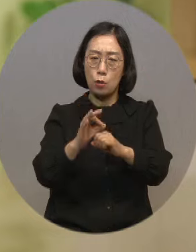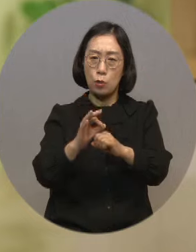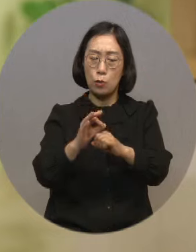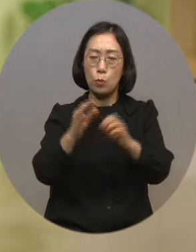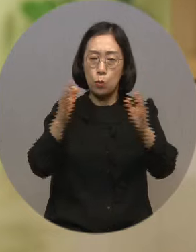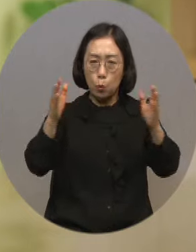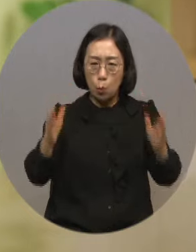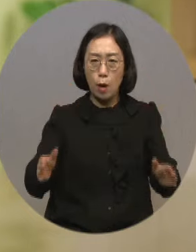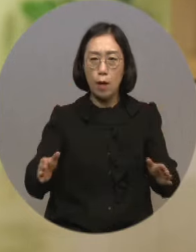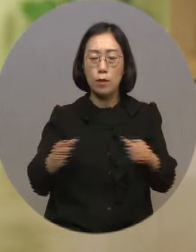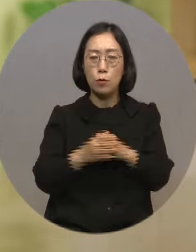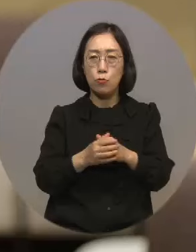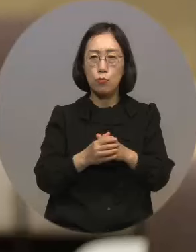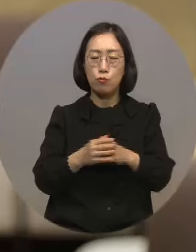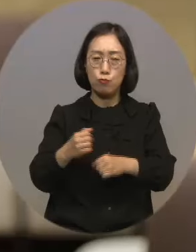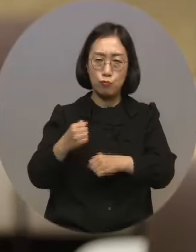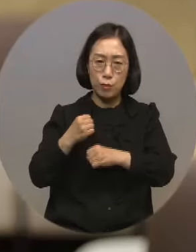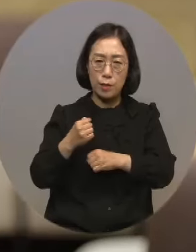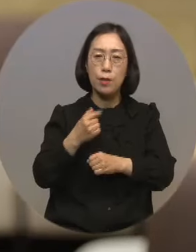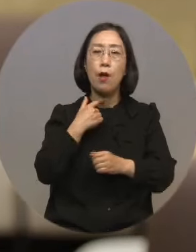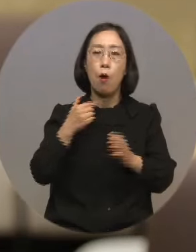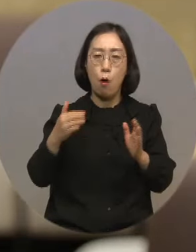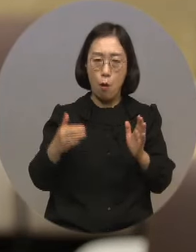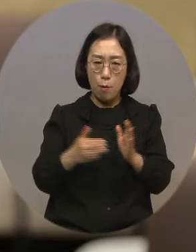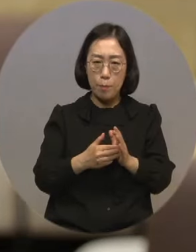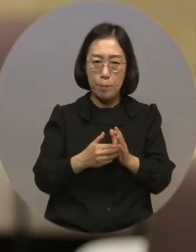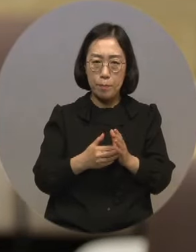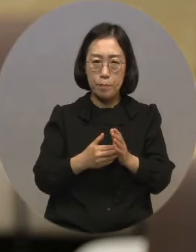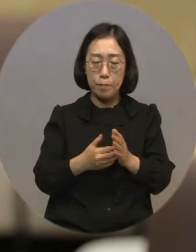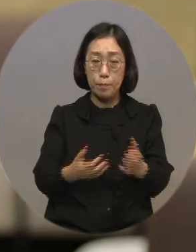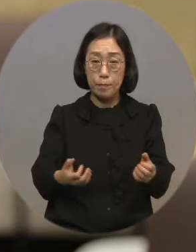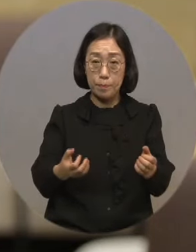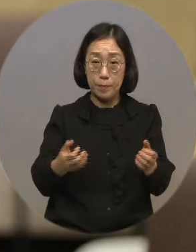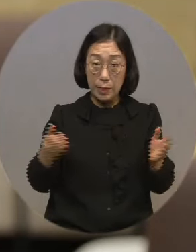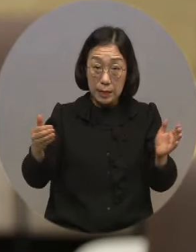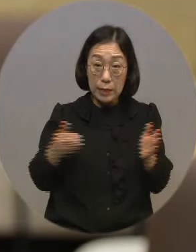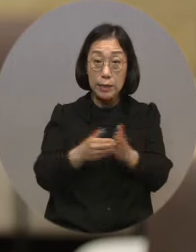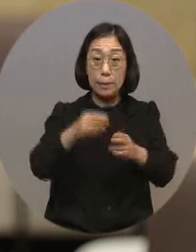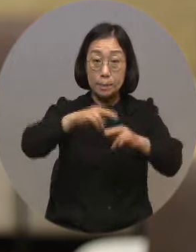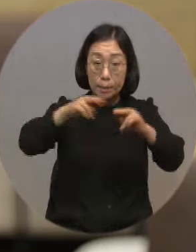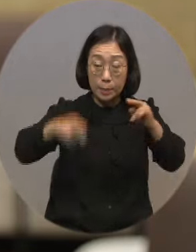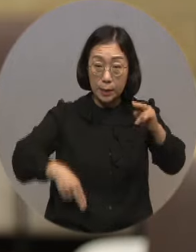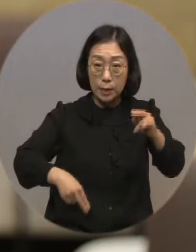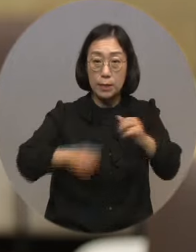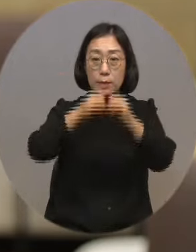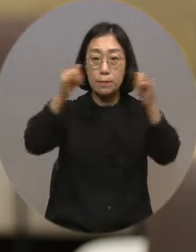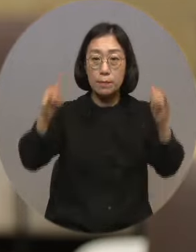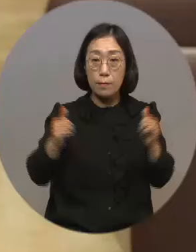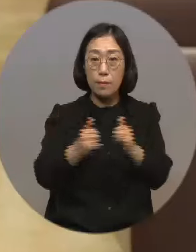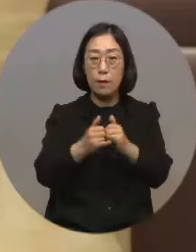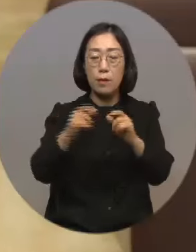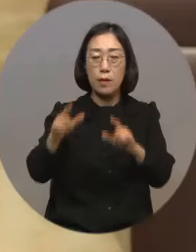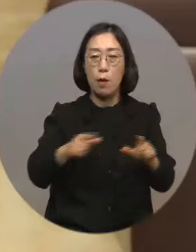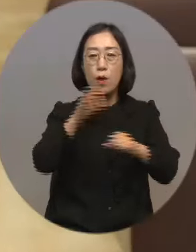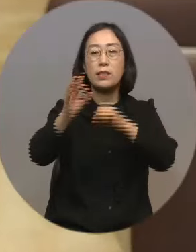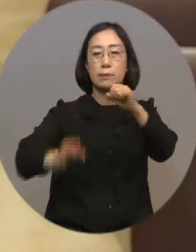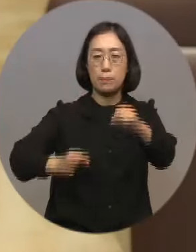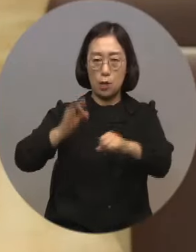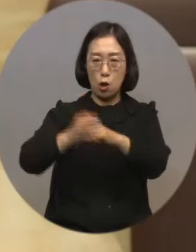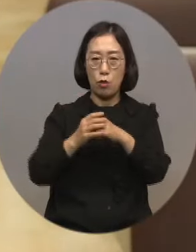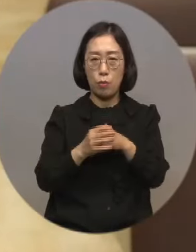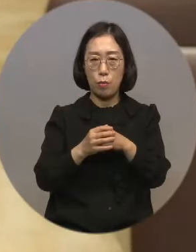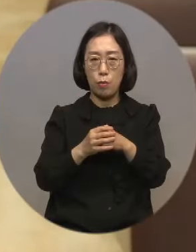10년 동안 군 생활을 했고 그다음에 제대돼서 또 10년 동안 사회생활을 하면서